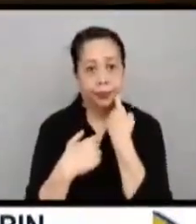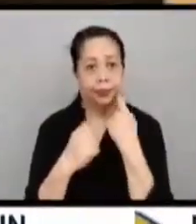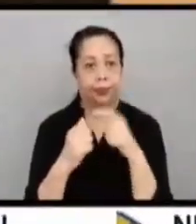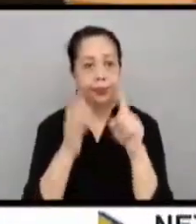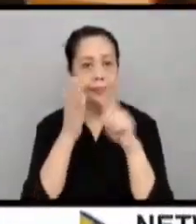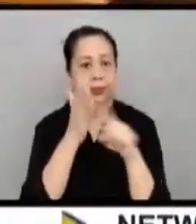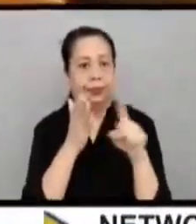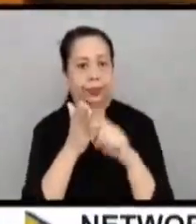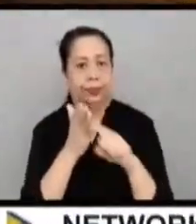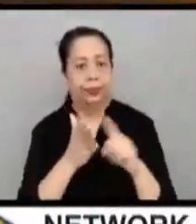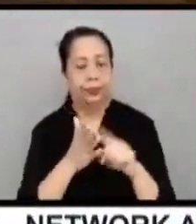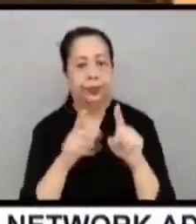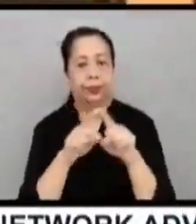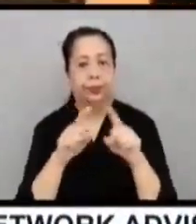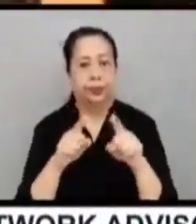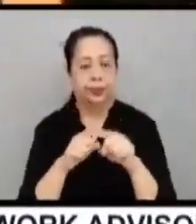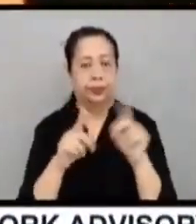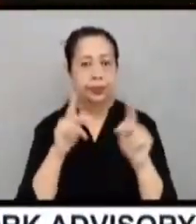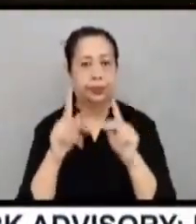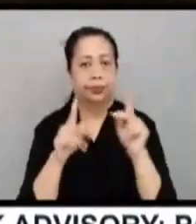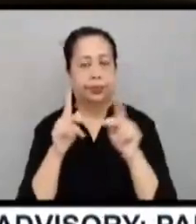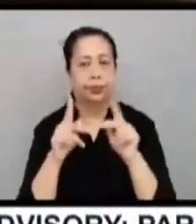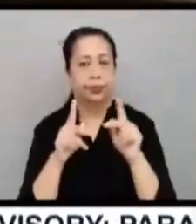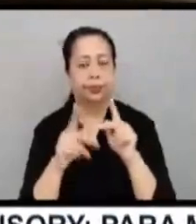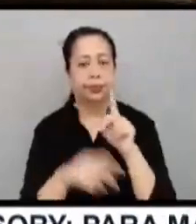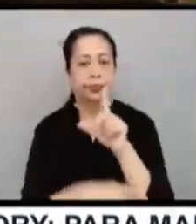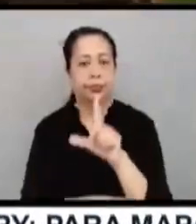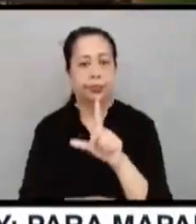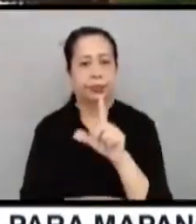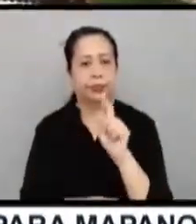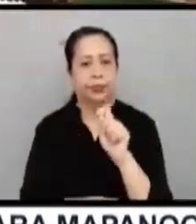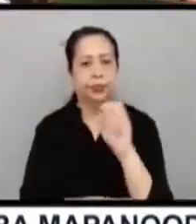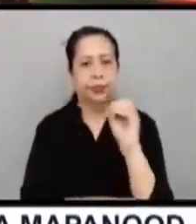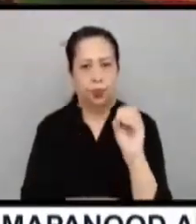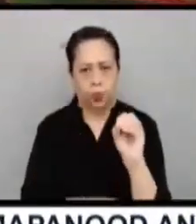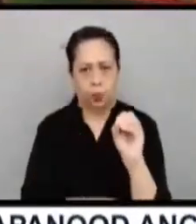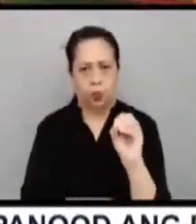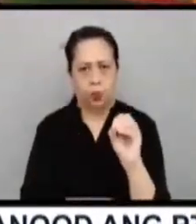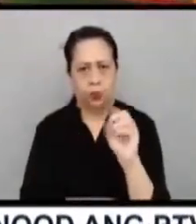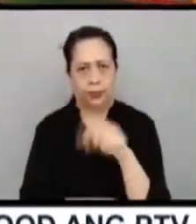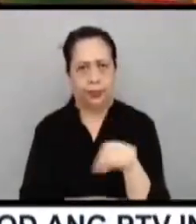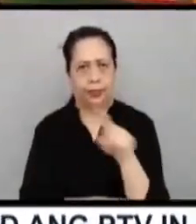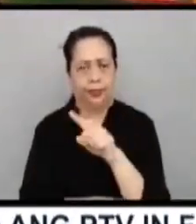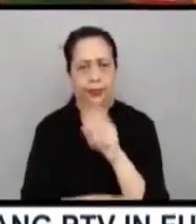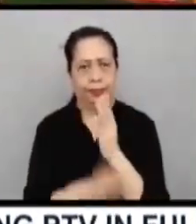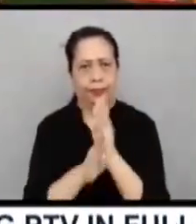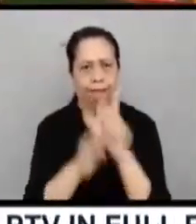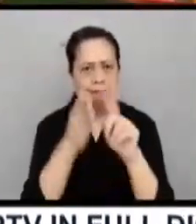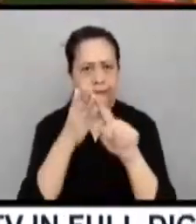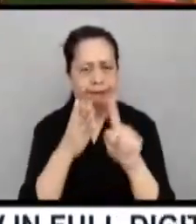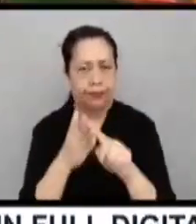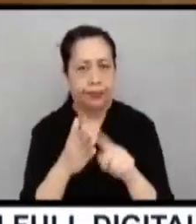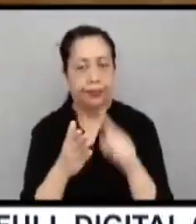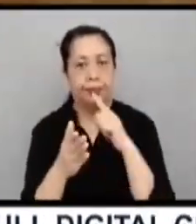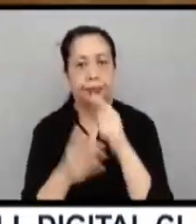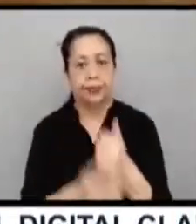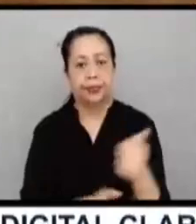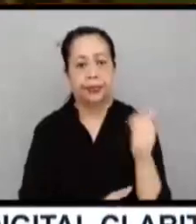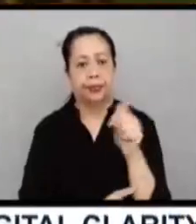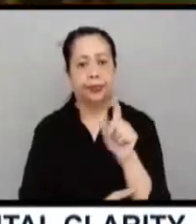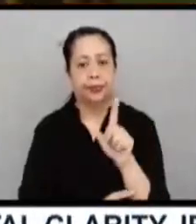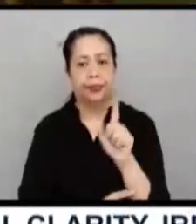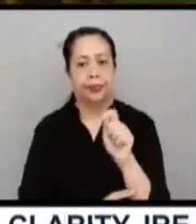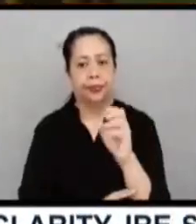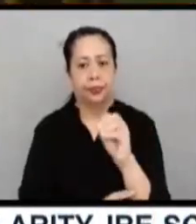din ang mga tauhan ng Land Transportation Office o LTO sa mga bus. Ayon sa mga tauhan ng LTO na akin